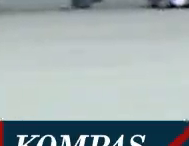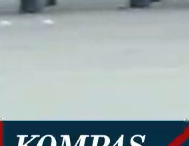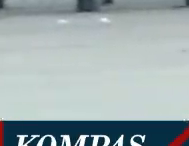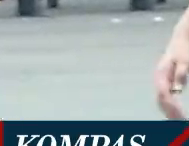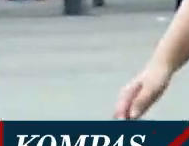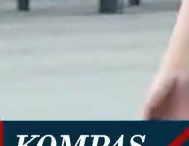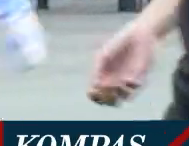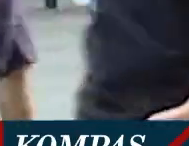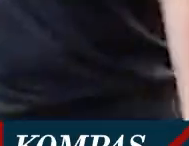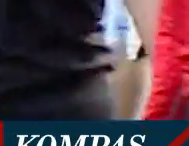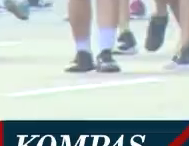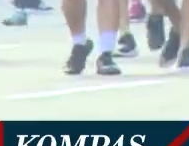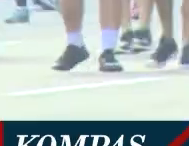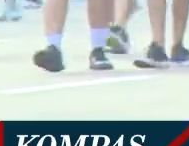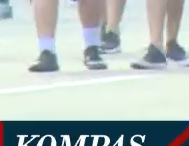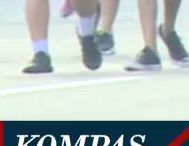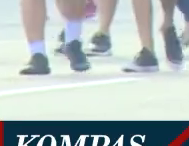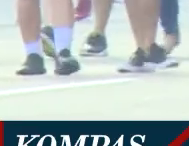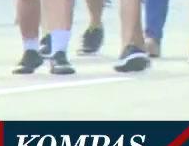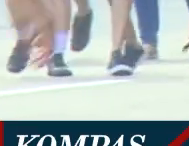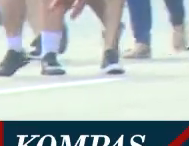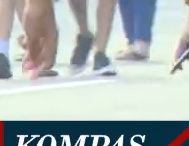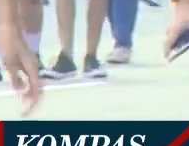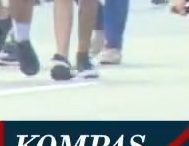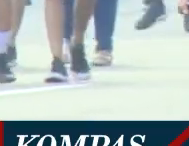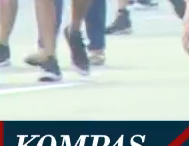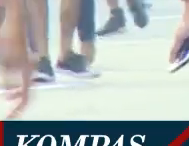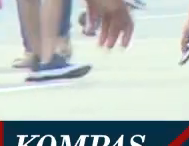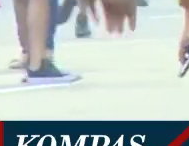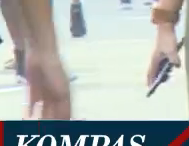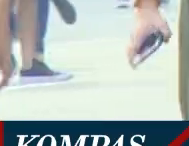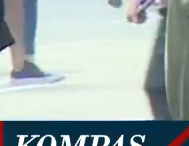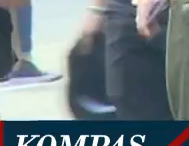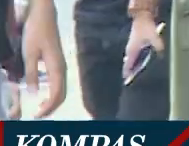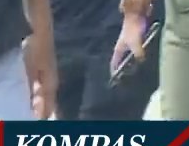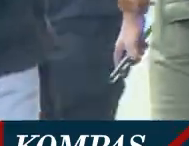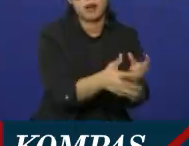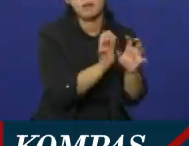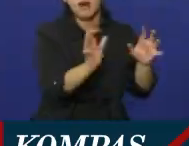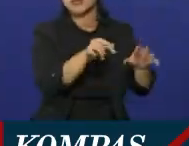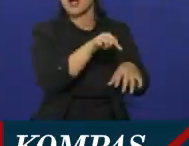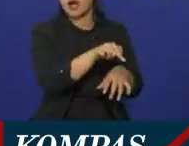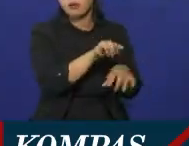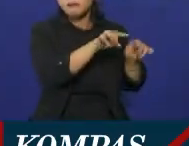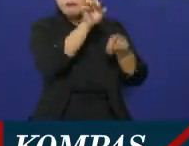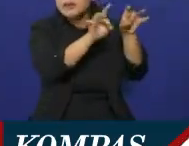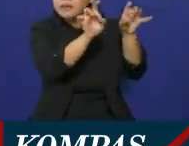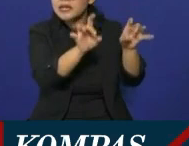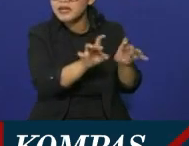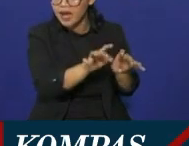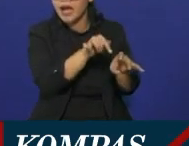setiap orang kini Bahkan punya tanggung jawab lebih besar untuk menjaga diri Hai tidak ada